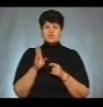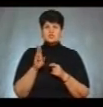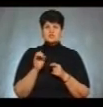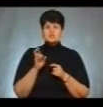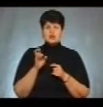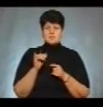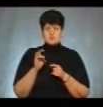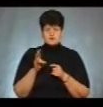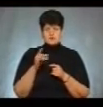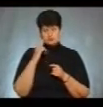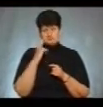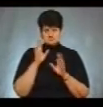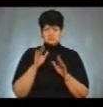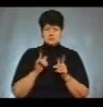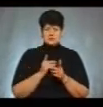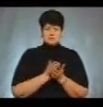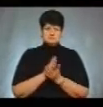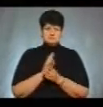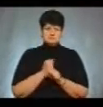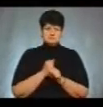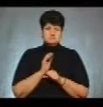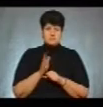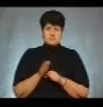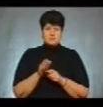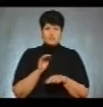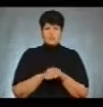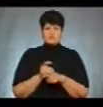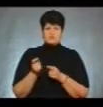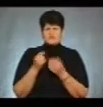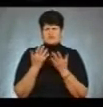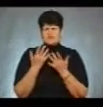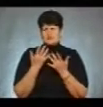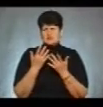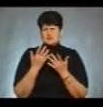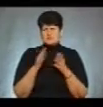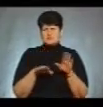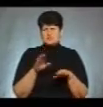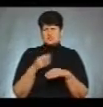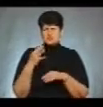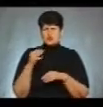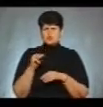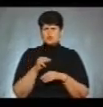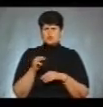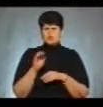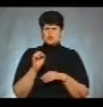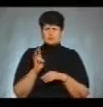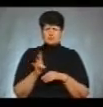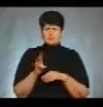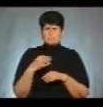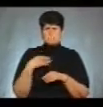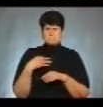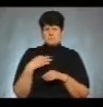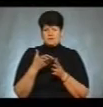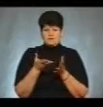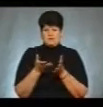буде служити. По факту привезли кілька машин 40-тонних білої фігні, інакше